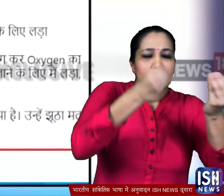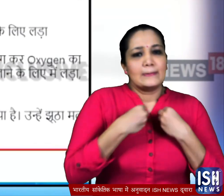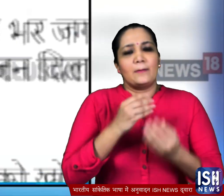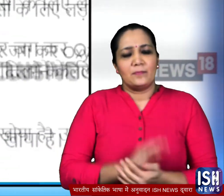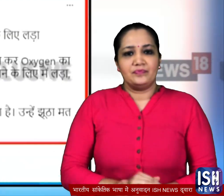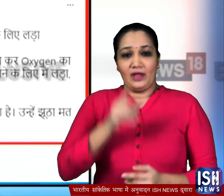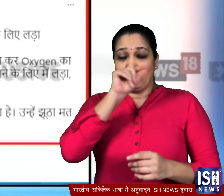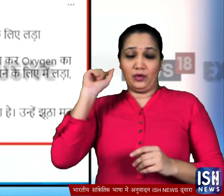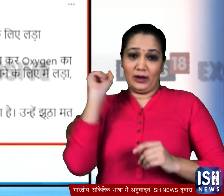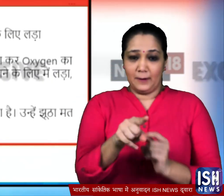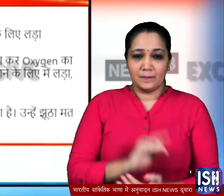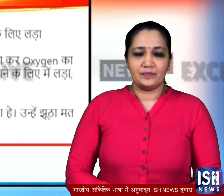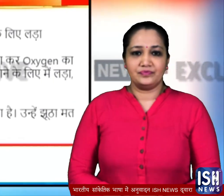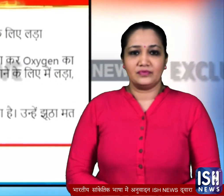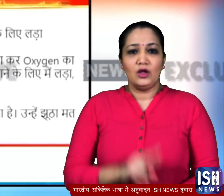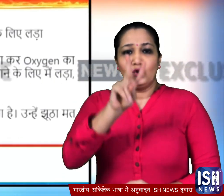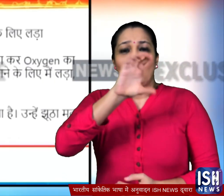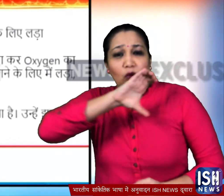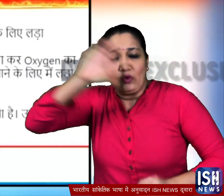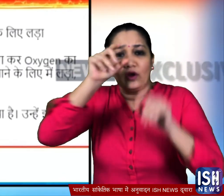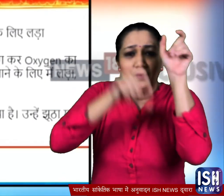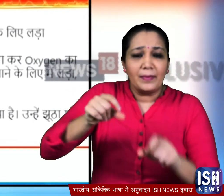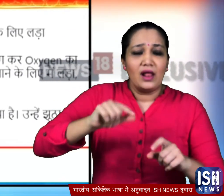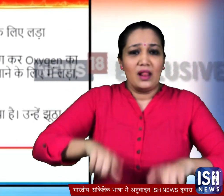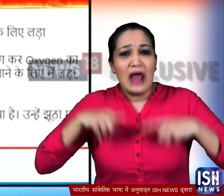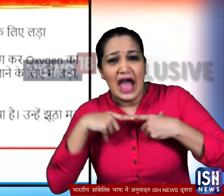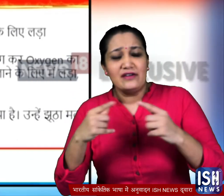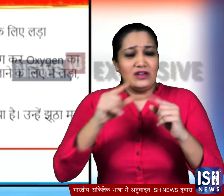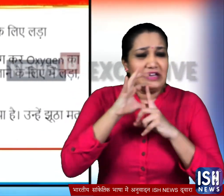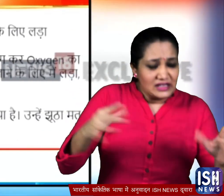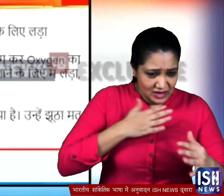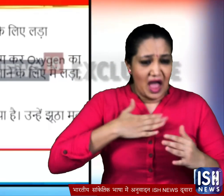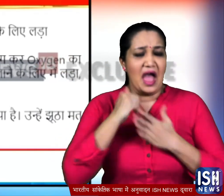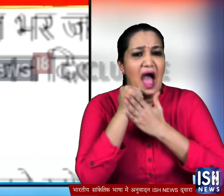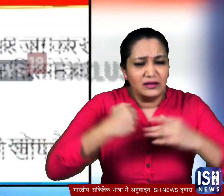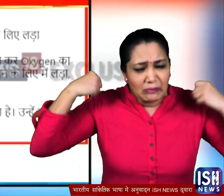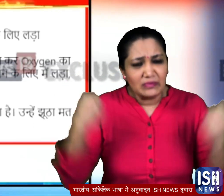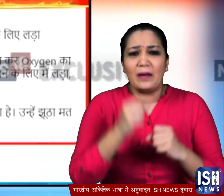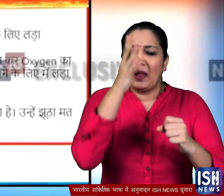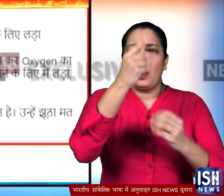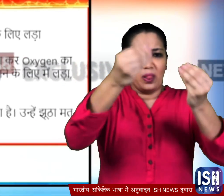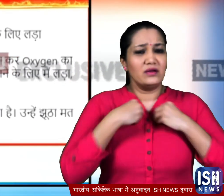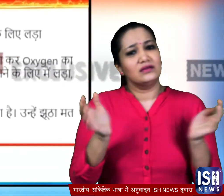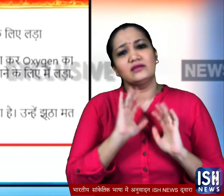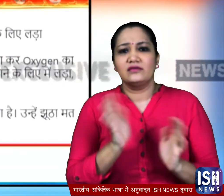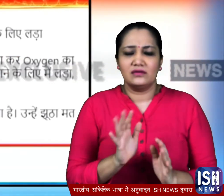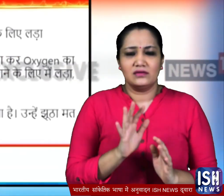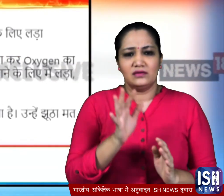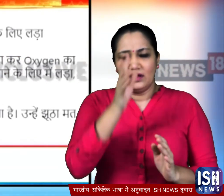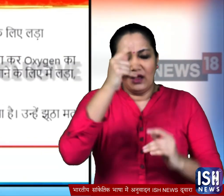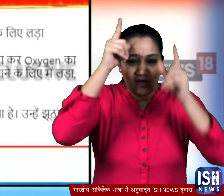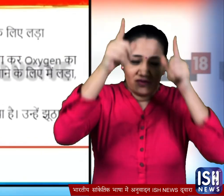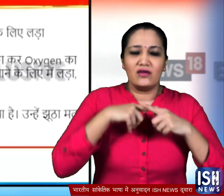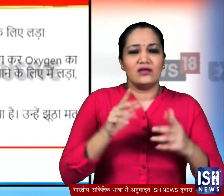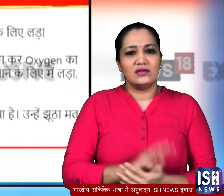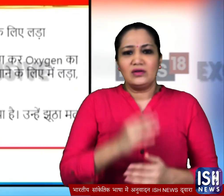उन्होंने अपने ट्वीट में लिखा कि वो 2 करोड़ लोगों की सांसों के लिए लड़े हैं और उन लोगों को झूठा ना बोला जाए जिन्होंने ऑक्सीजन